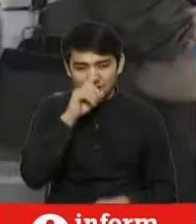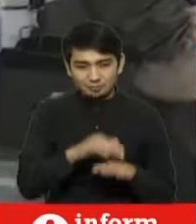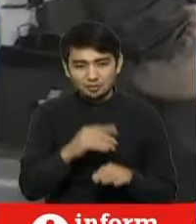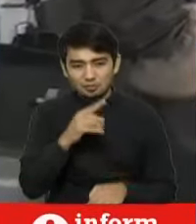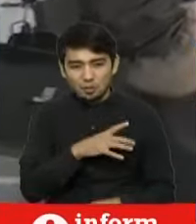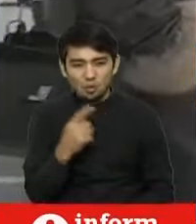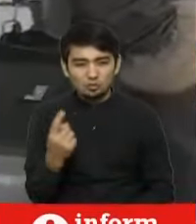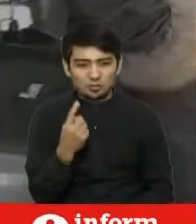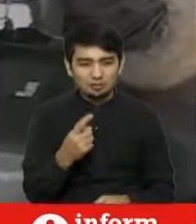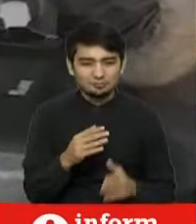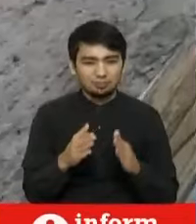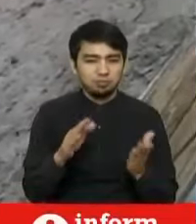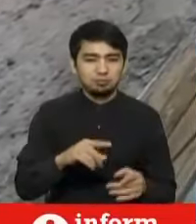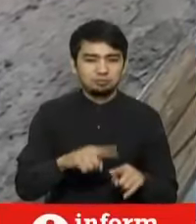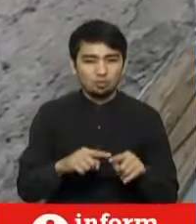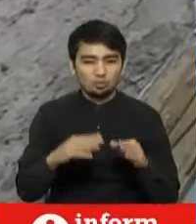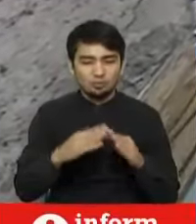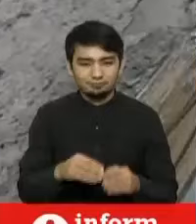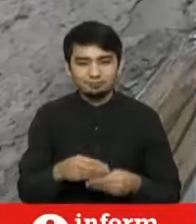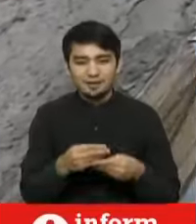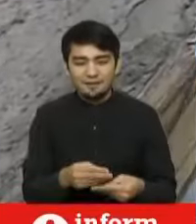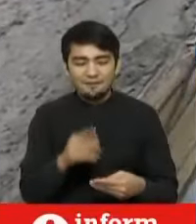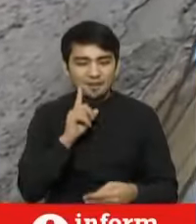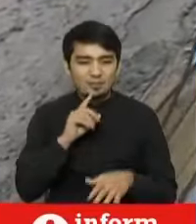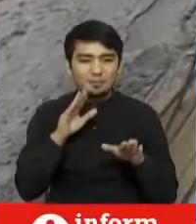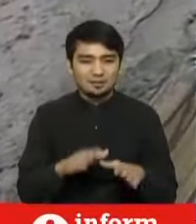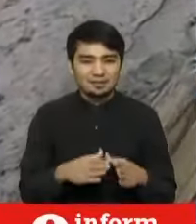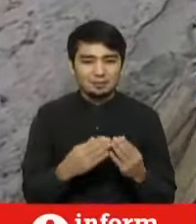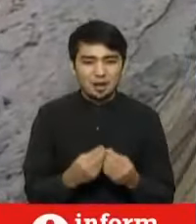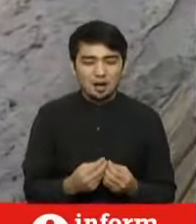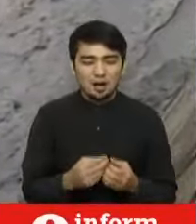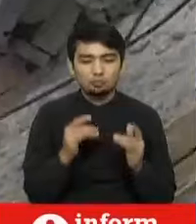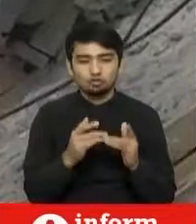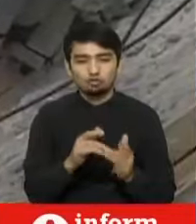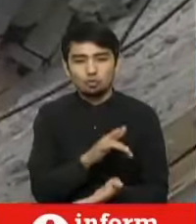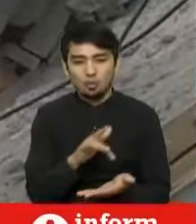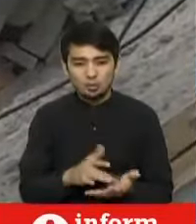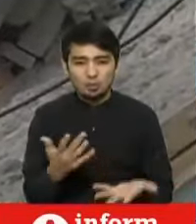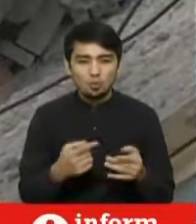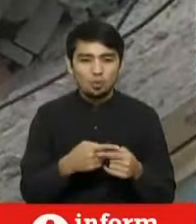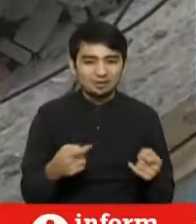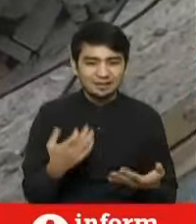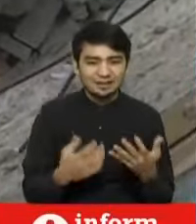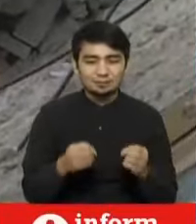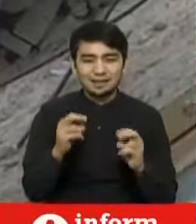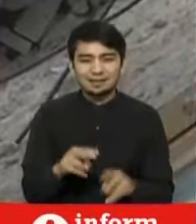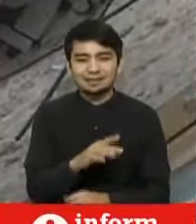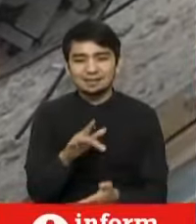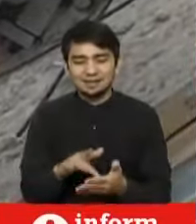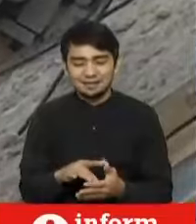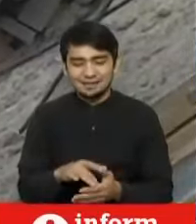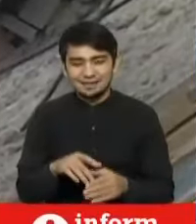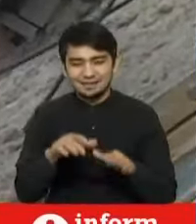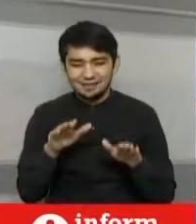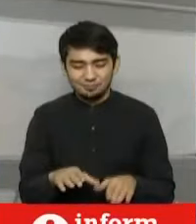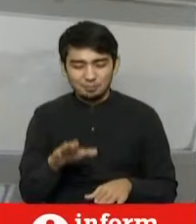хозяевам разрушающегося жилья будет предоставлено место в семейном общежитии города гостиницы или социальном центре специалисты проведут